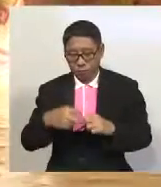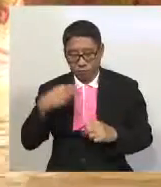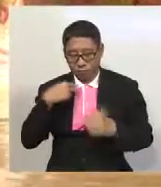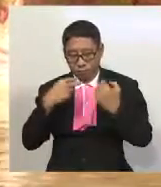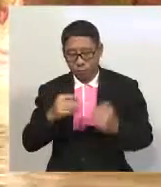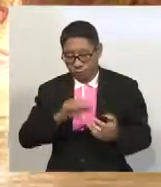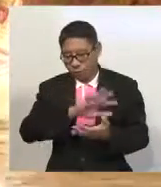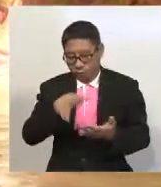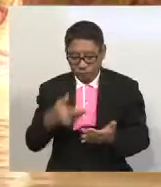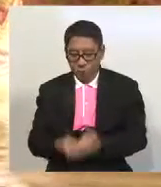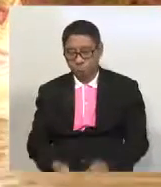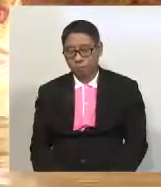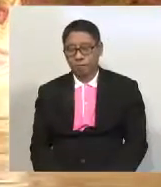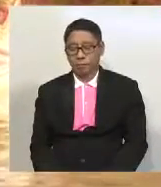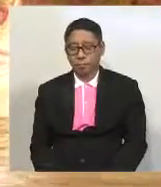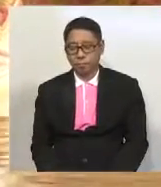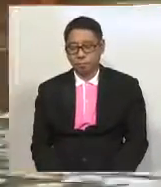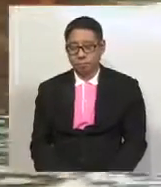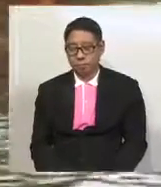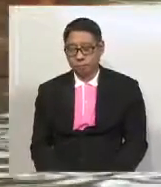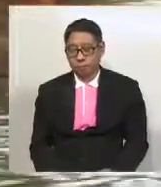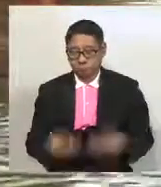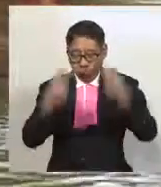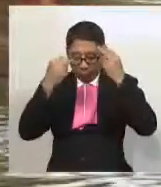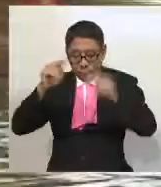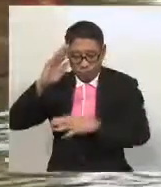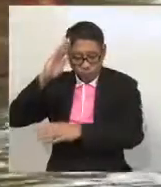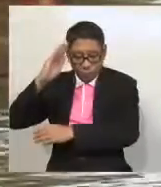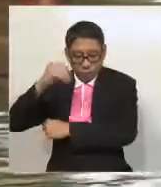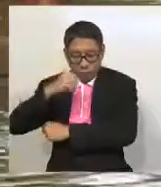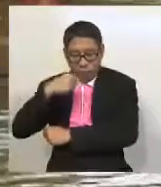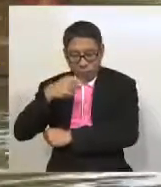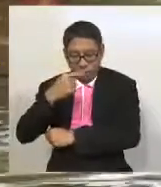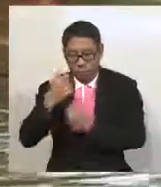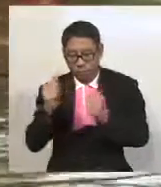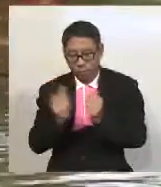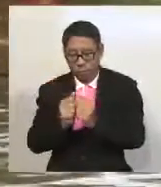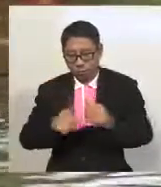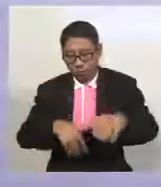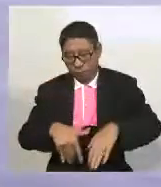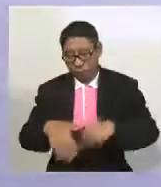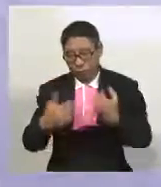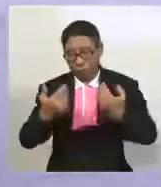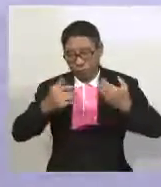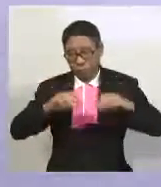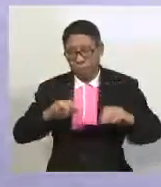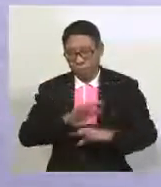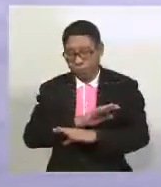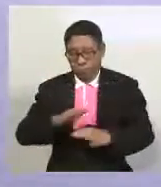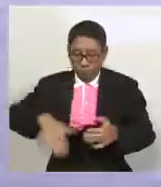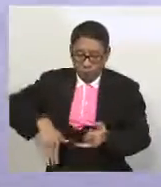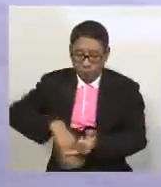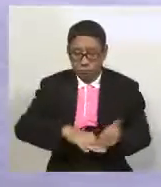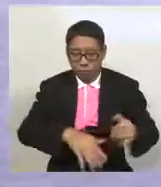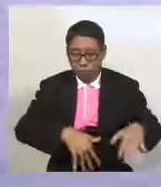ำชีทั้งระบบค่ะท่านนายกรัฐมนตรีได้กล่าวกับประชาชนในพื้นที่นะคะว่ารัฐบาลจะไม่ทอดทิ้งประช